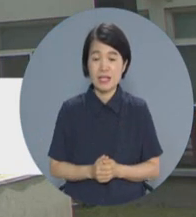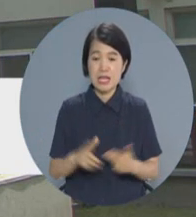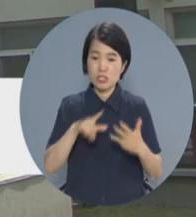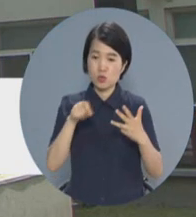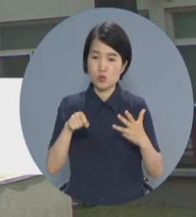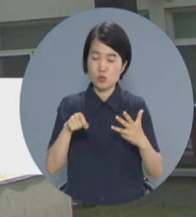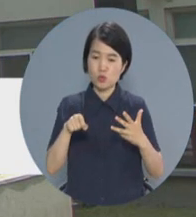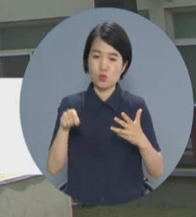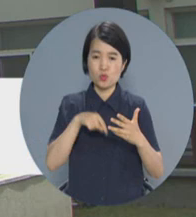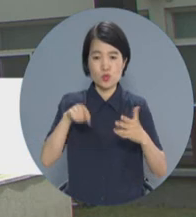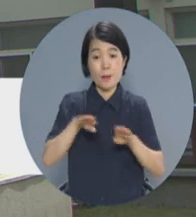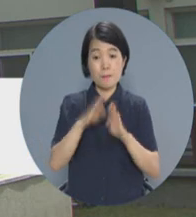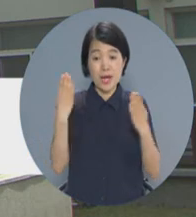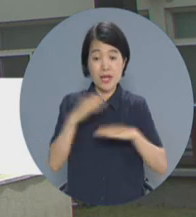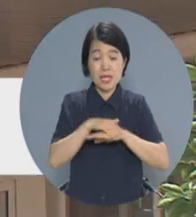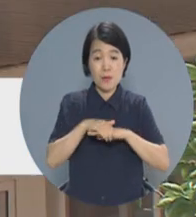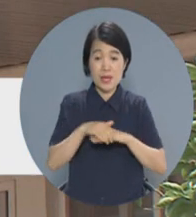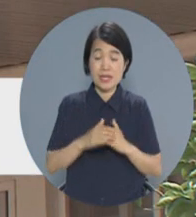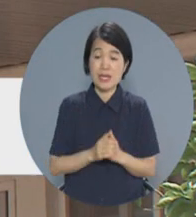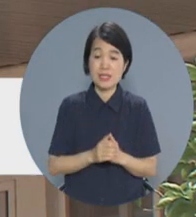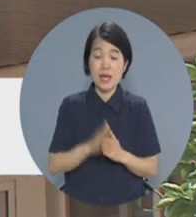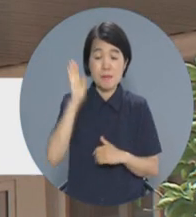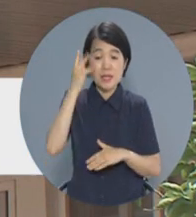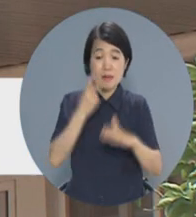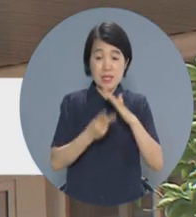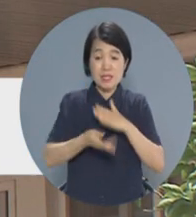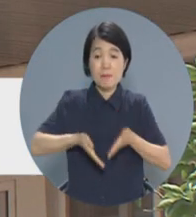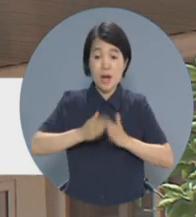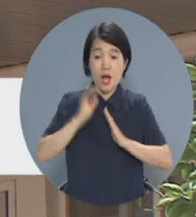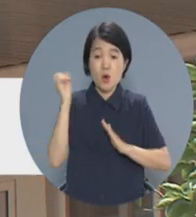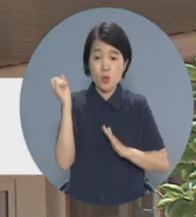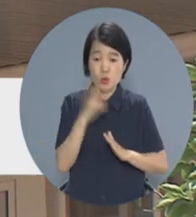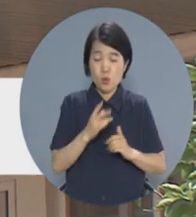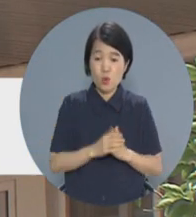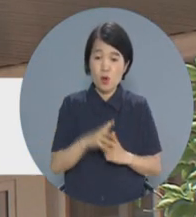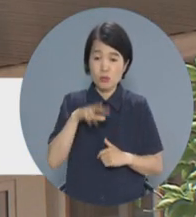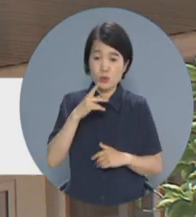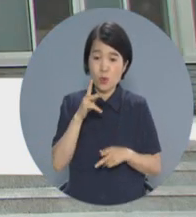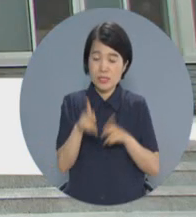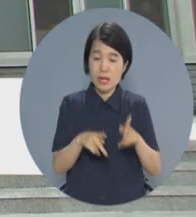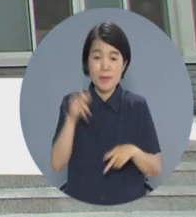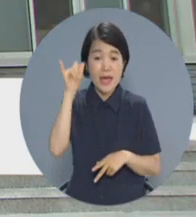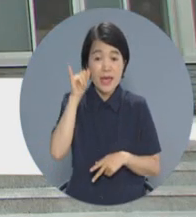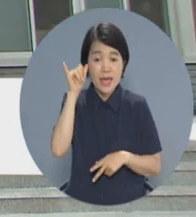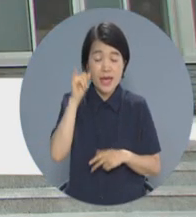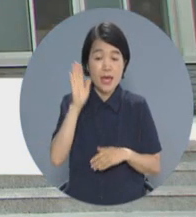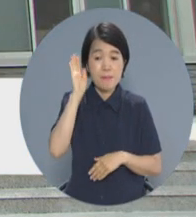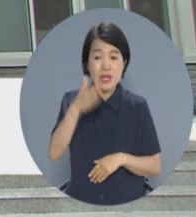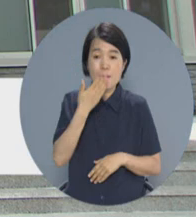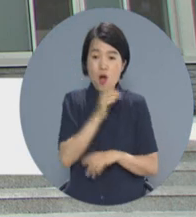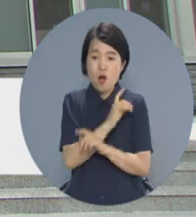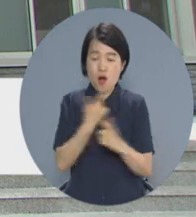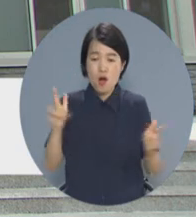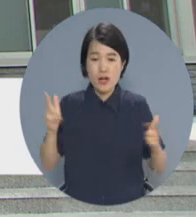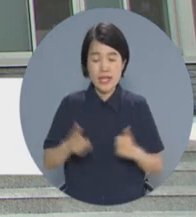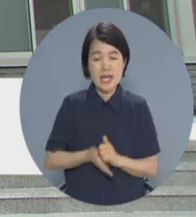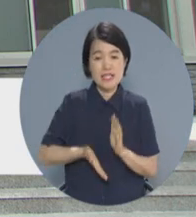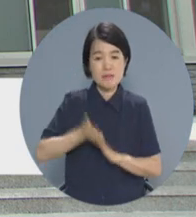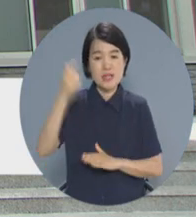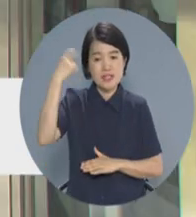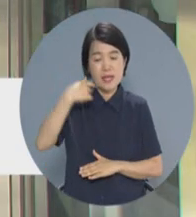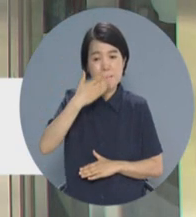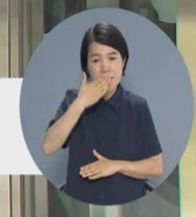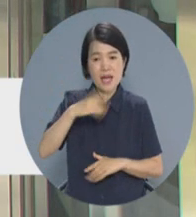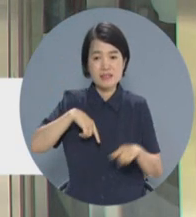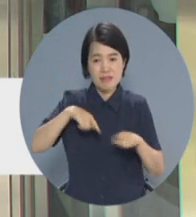내에 출범 예정인 TF는 순천시의 미래 비전을 수립하는 한편 수소산업과 AI 등 미래 먹거리와 시민들이